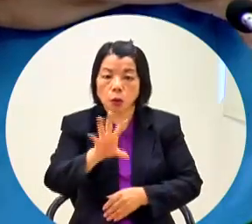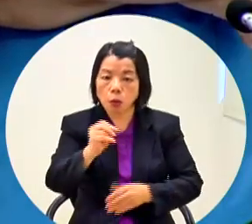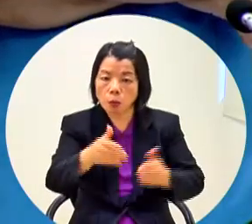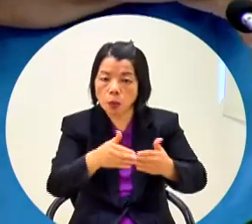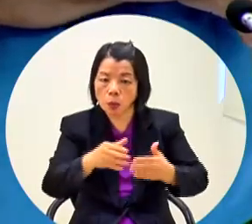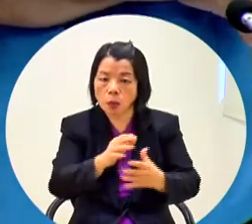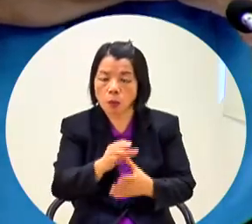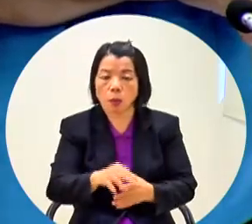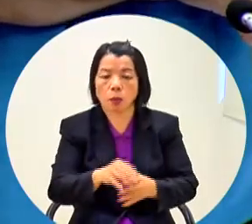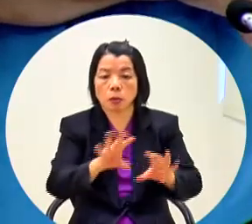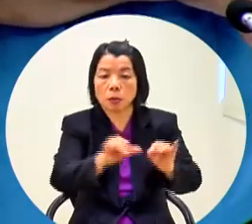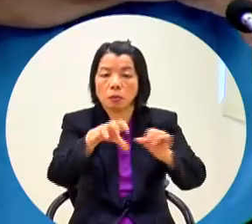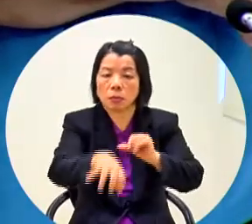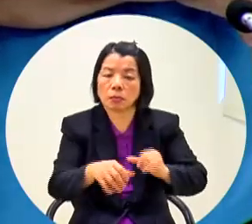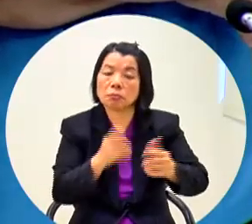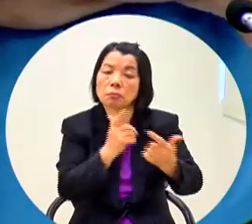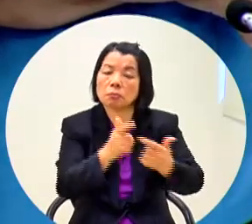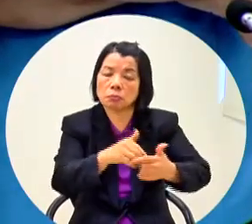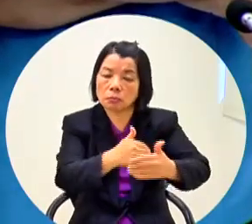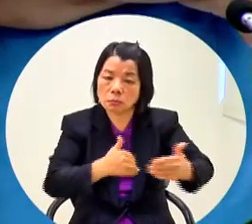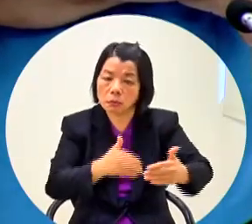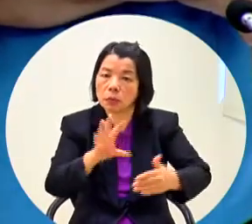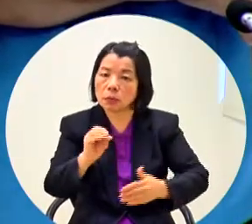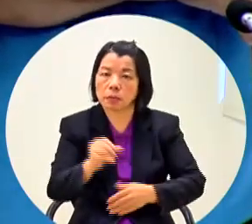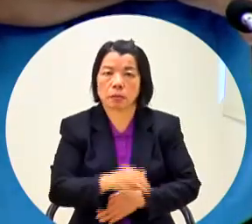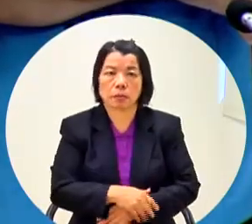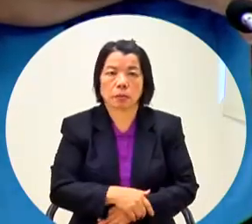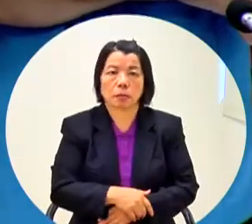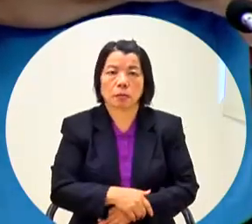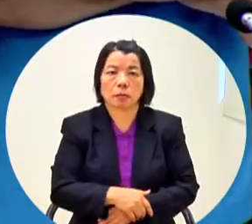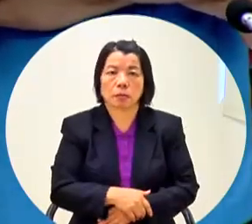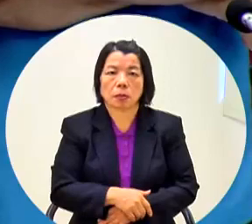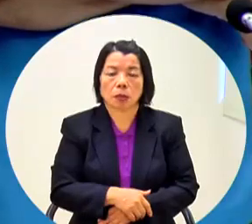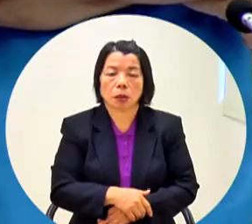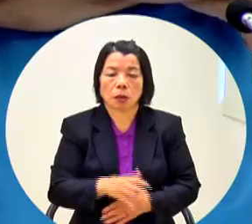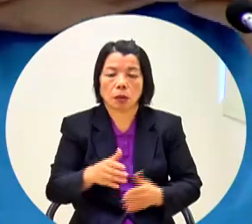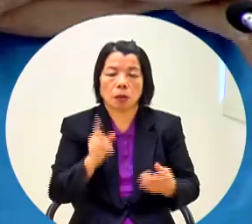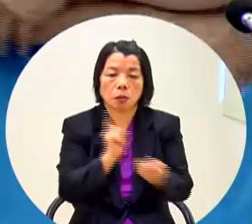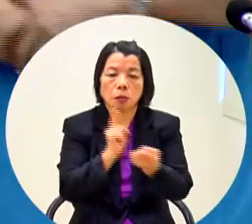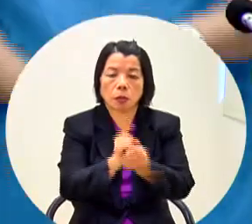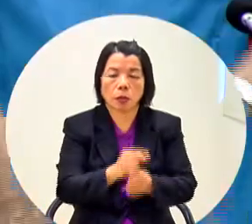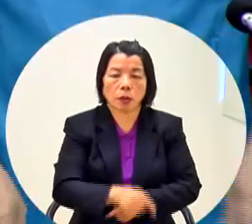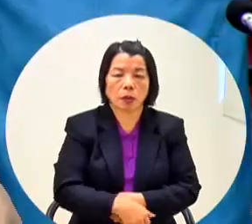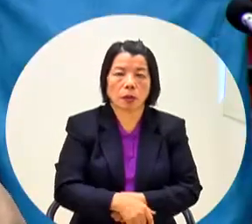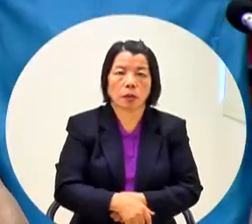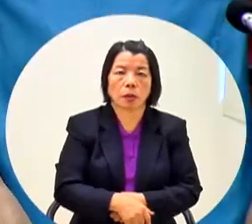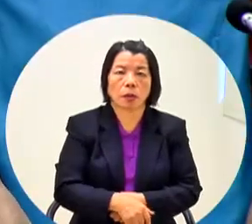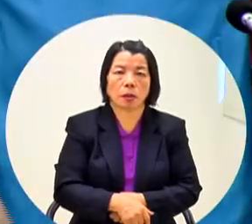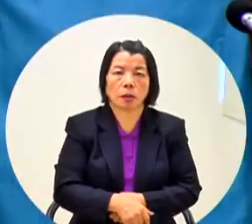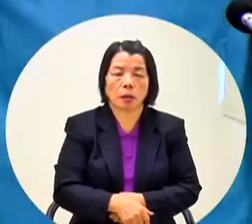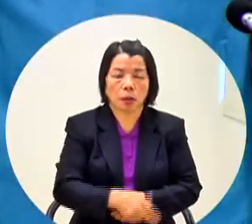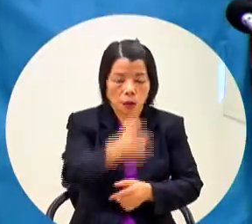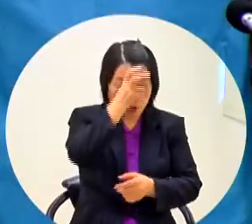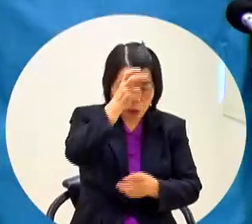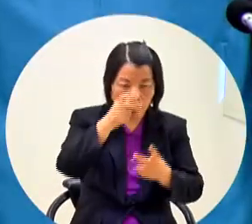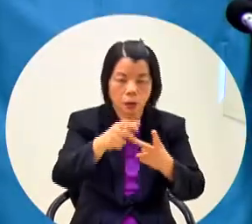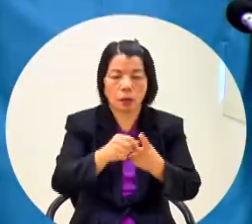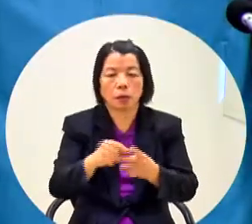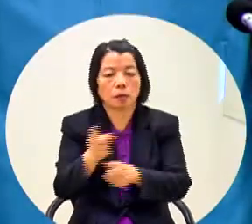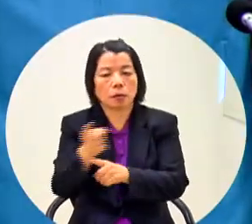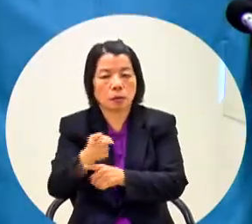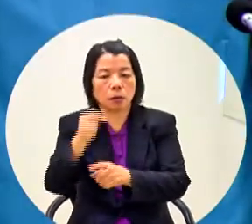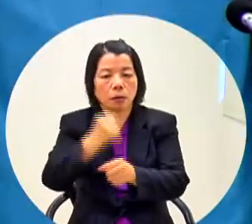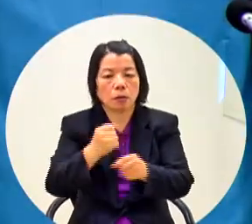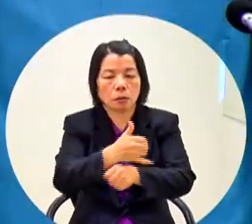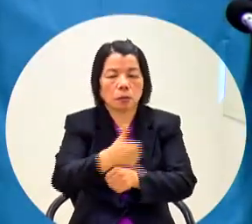哈，当然不包括经警消，哈，就是针对我们四五团队的公